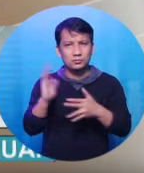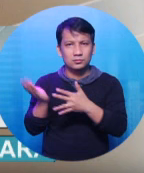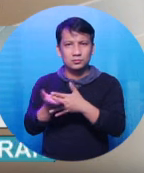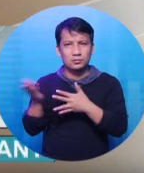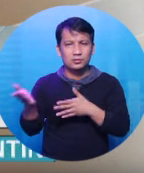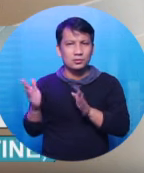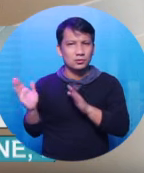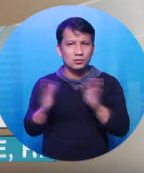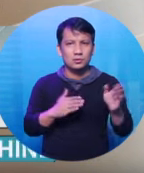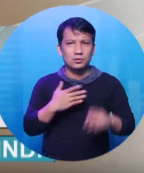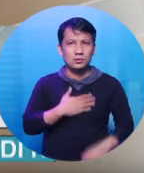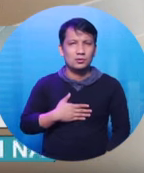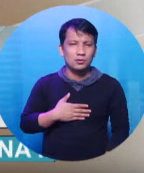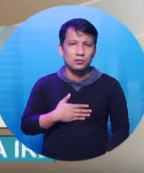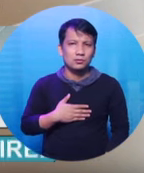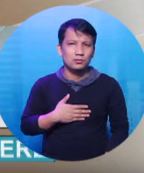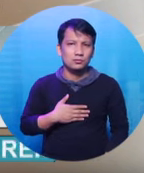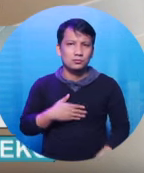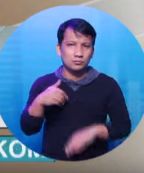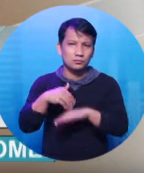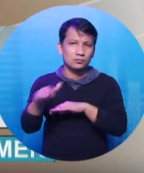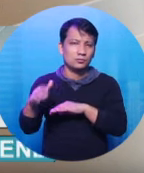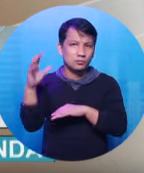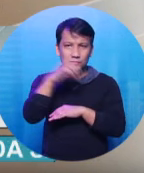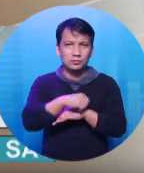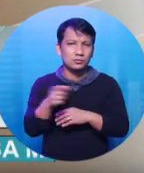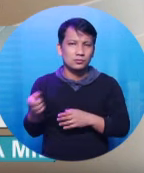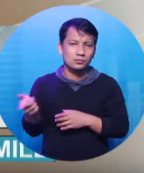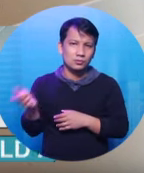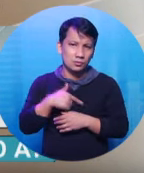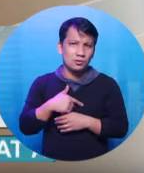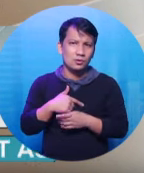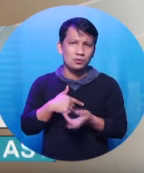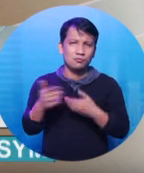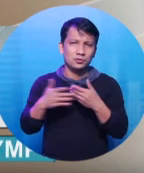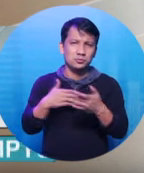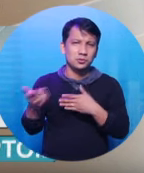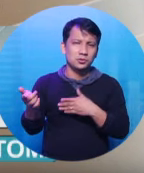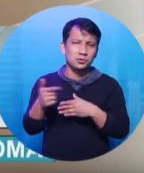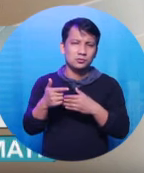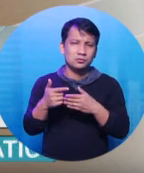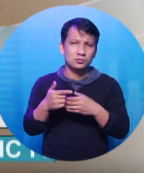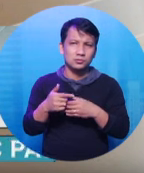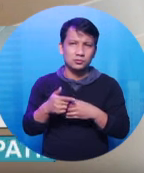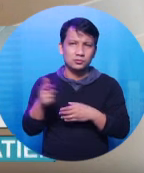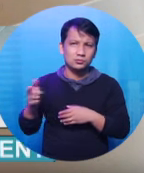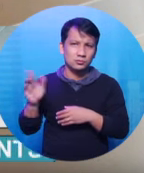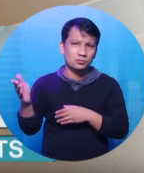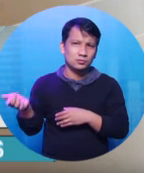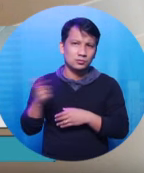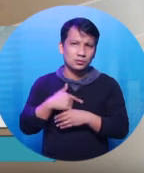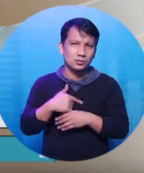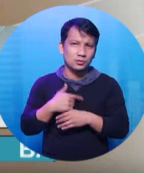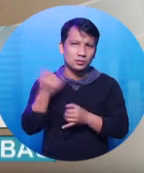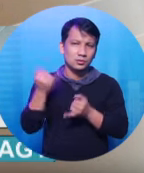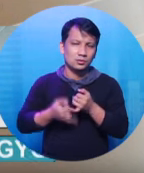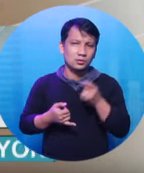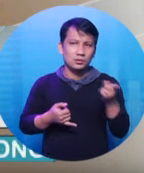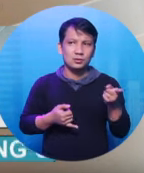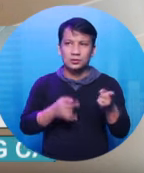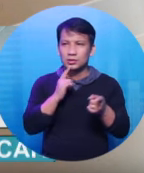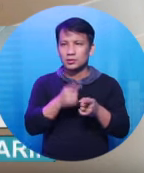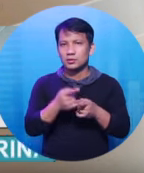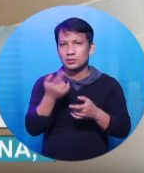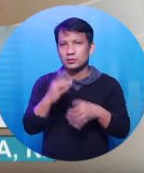libel. Okay. Okay, malicious or siya kakasuhan ako. Okay. It's her hit right. So, pero tama kang sa huling sinabi niyo po na